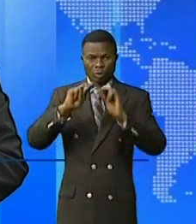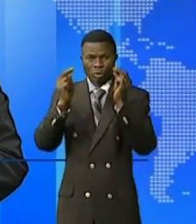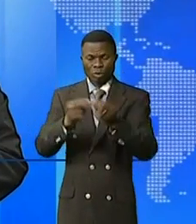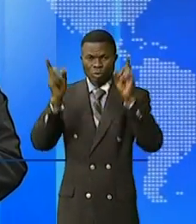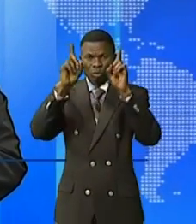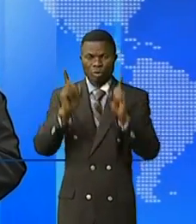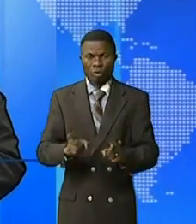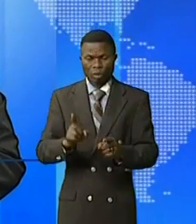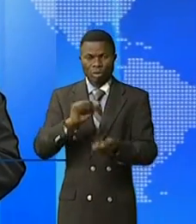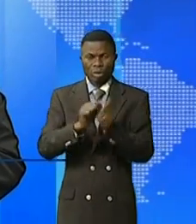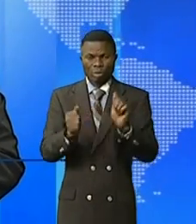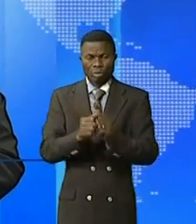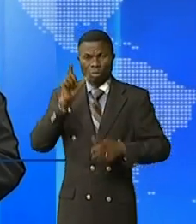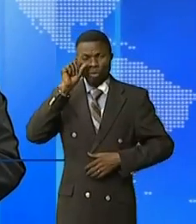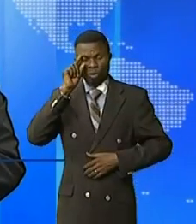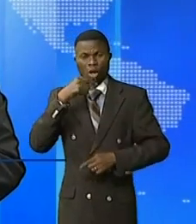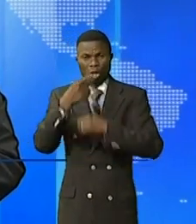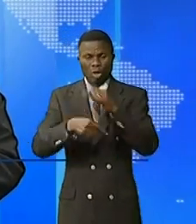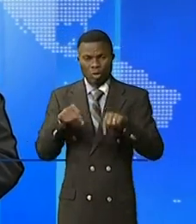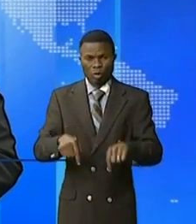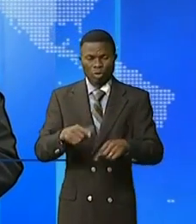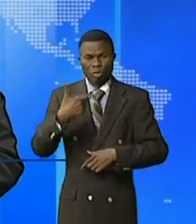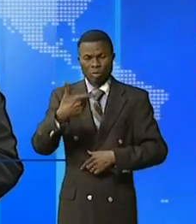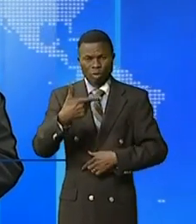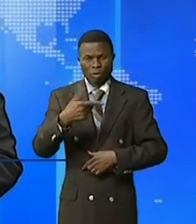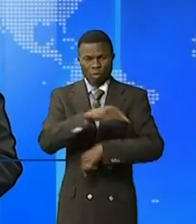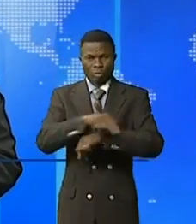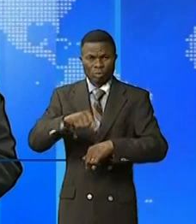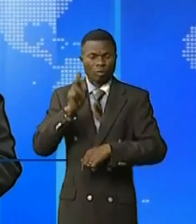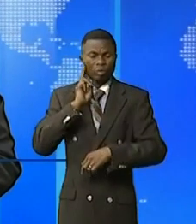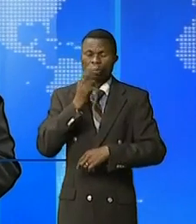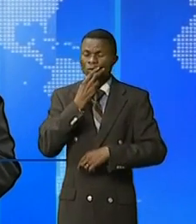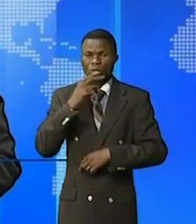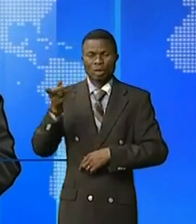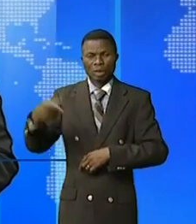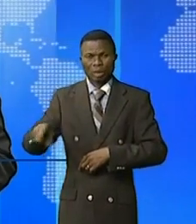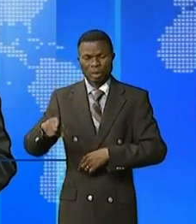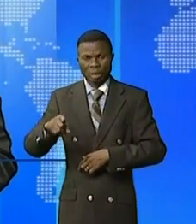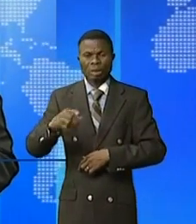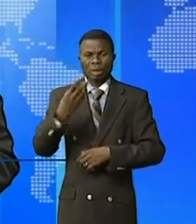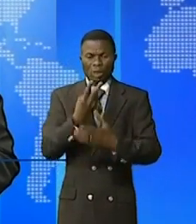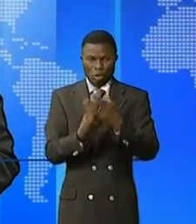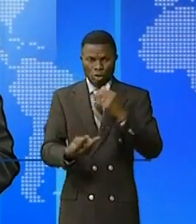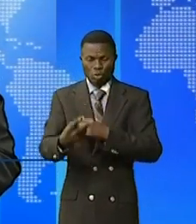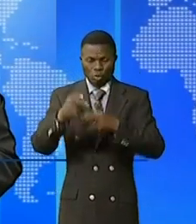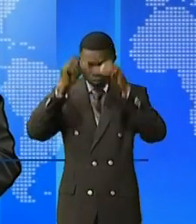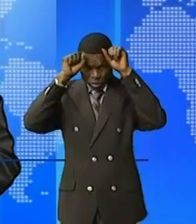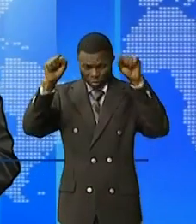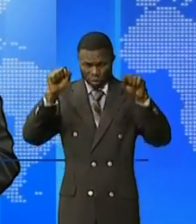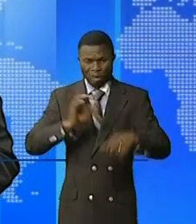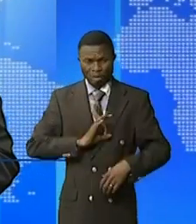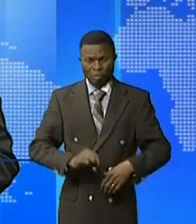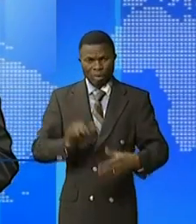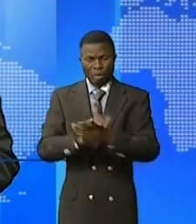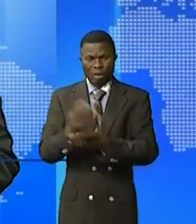panafricain sur l'albinisme s'est ouvert ce mardi au chapiteau de l'hôtel Pullman en présence du couple présidentiel et plusieurs délégations